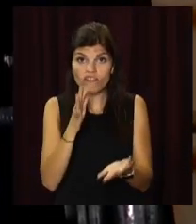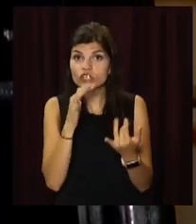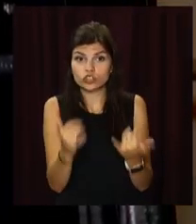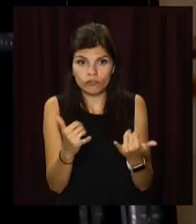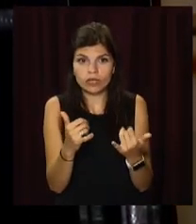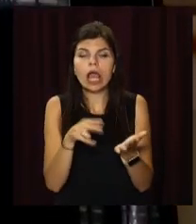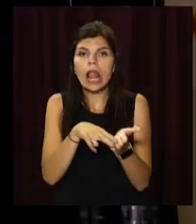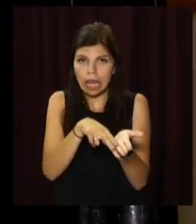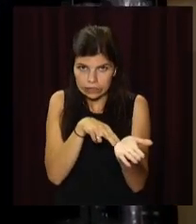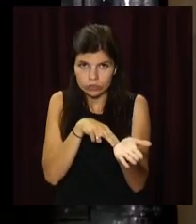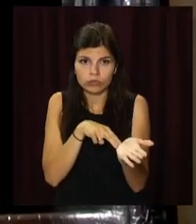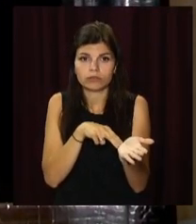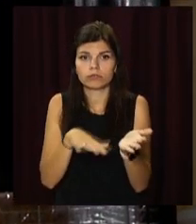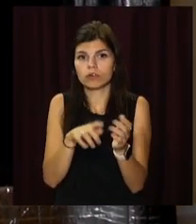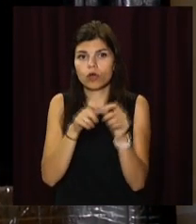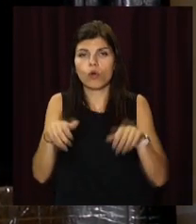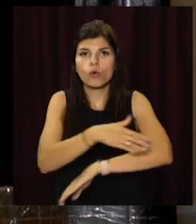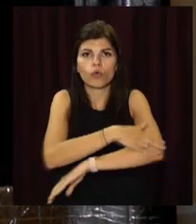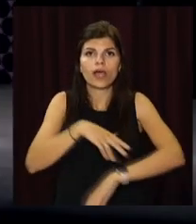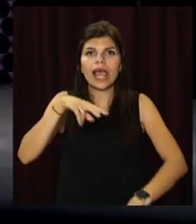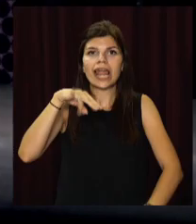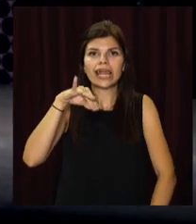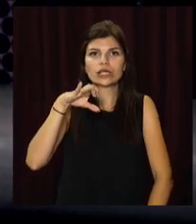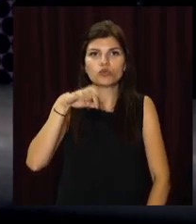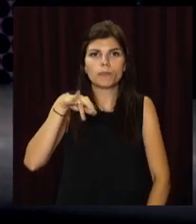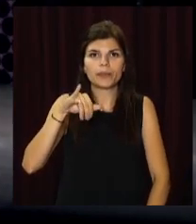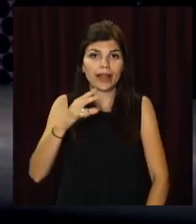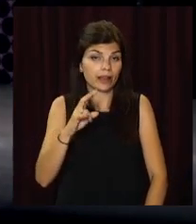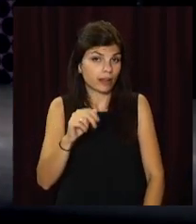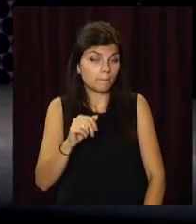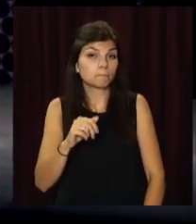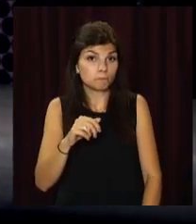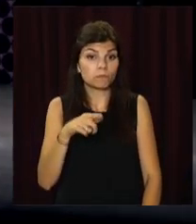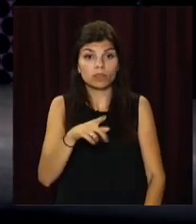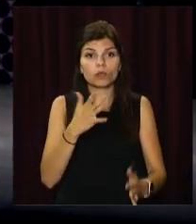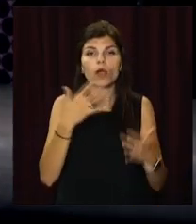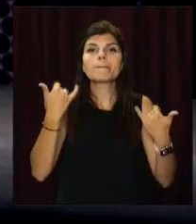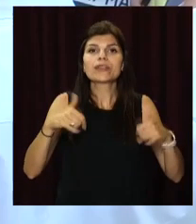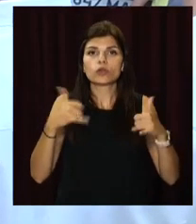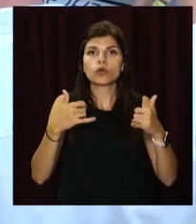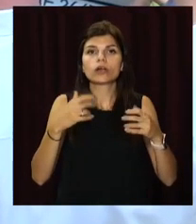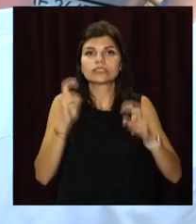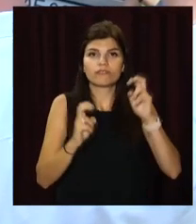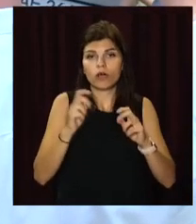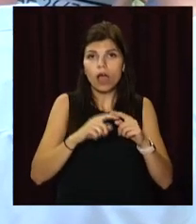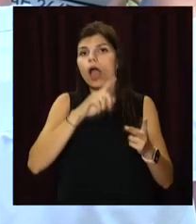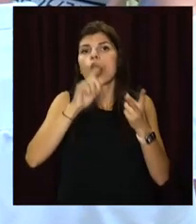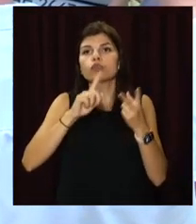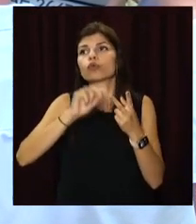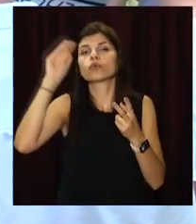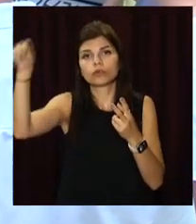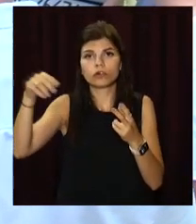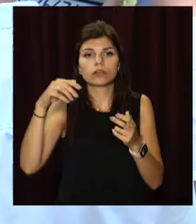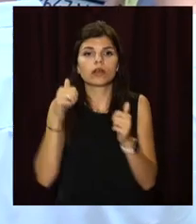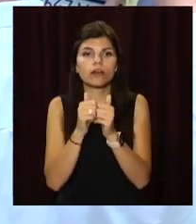із сучасним сертифікованим обладнанням відкрили на вулиці Лісопільній. Він відстежуватиме викиди Дніпровського металургійного комбінату. Другий